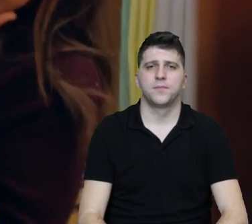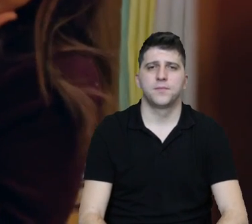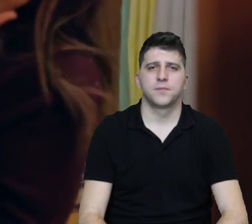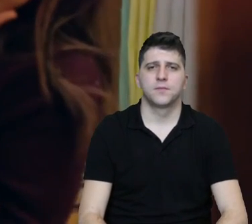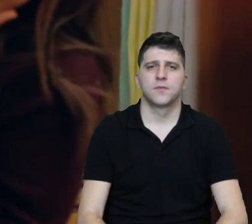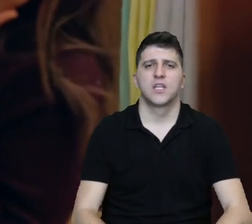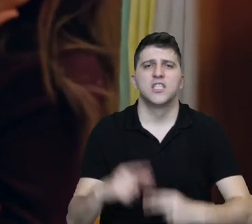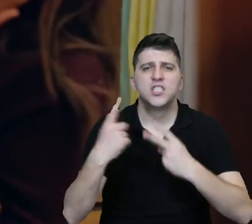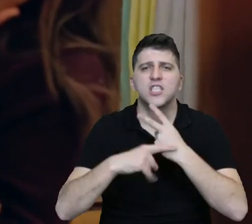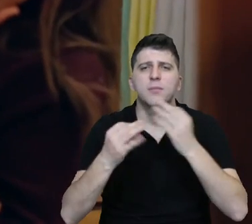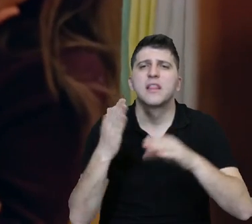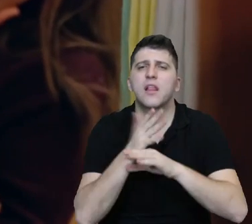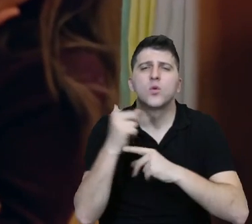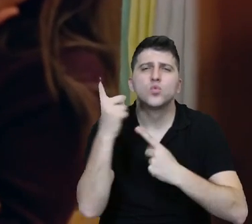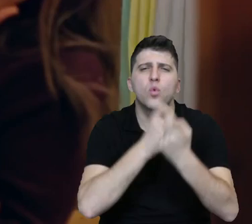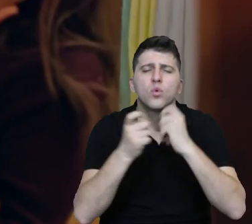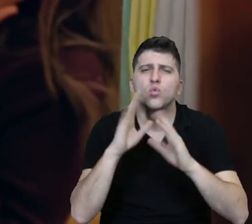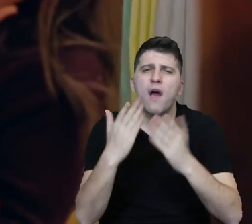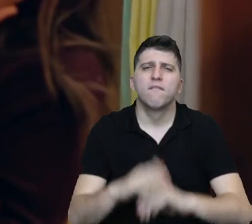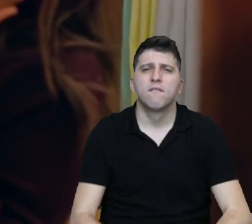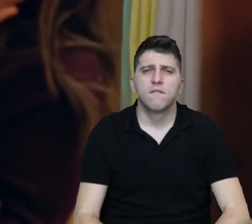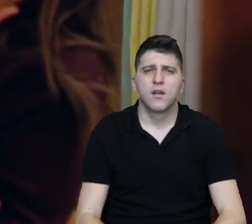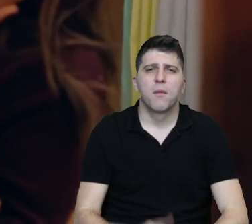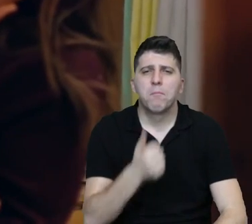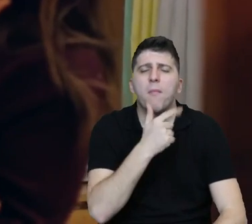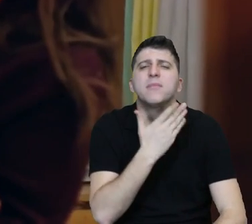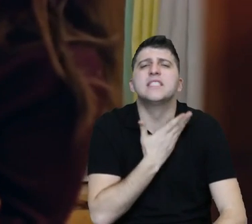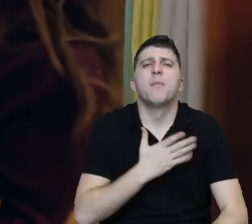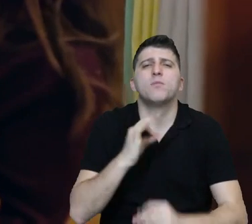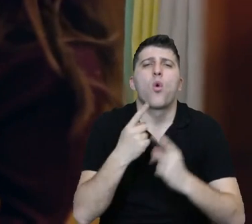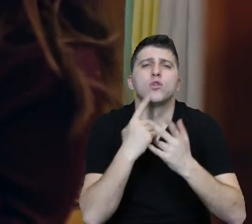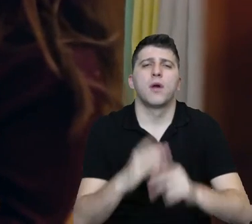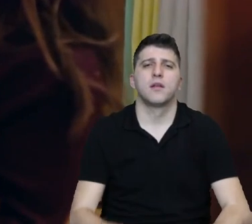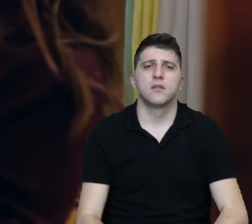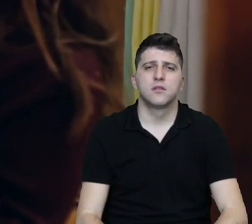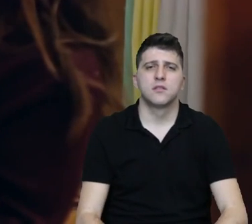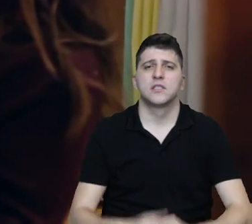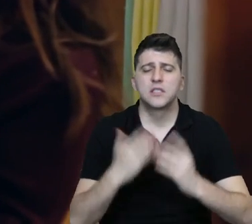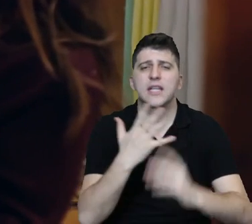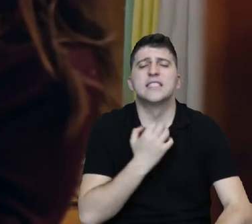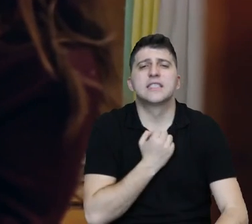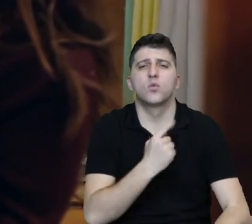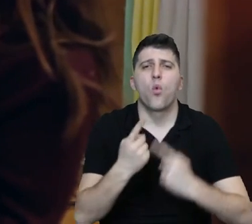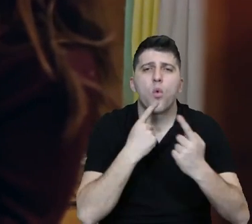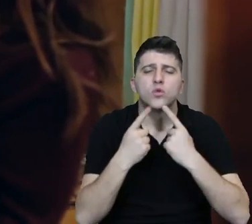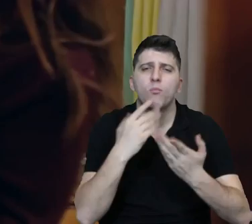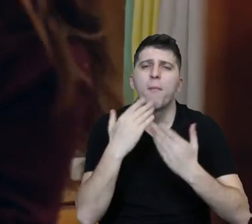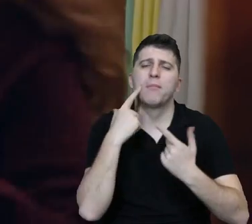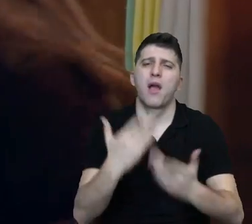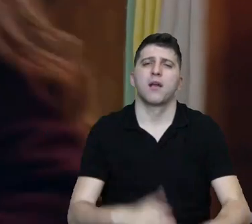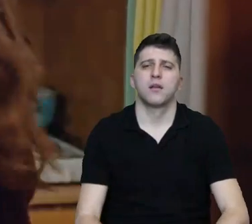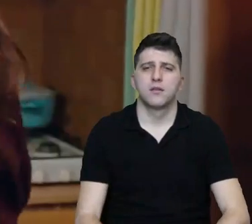Yaşar amca niye böyle sorular soruyor ya? Babam hiç sevmez ki böyle şeyler konuşmayı. Zaten adamın canı sıkkın, bir de konuşulan muhabbete